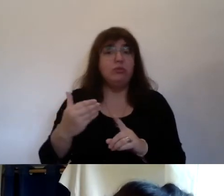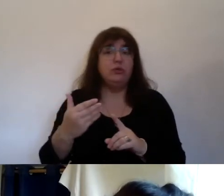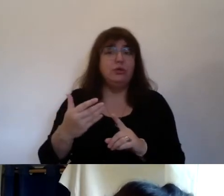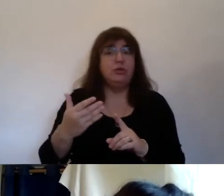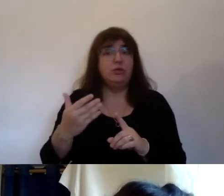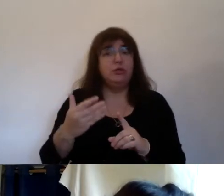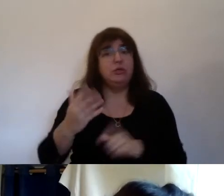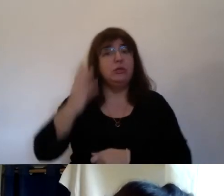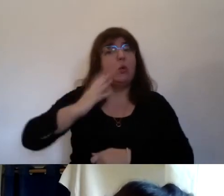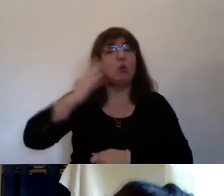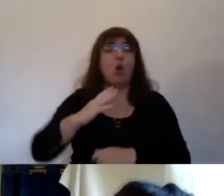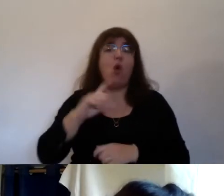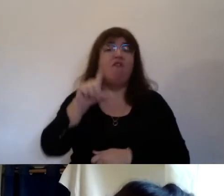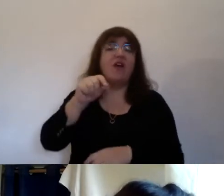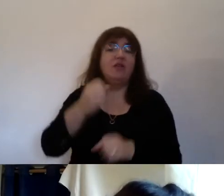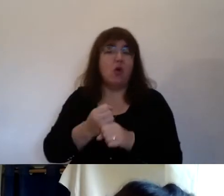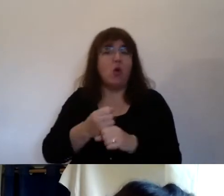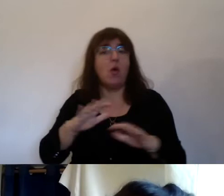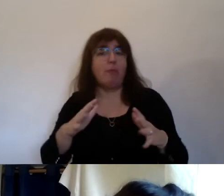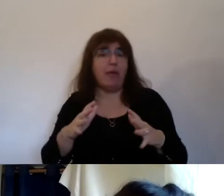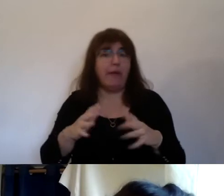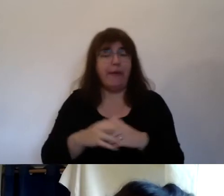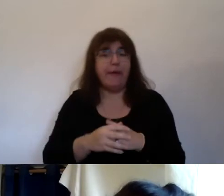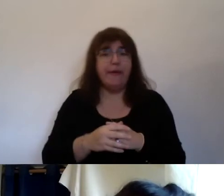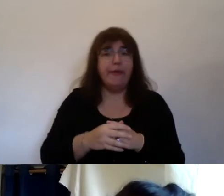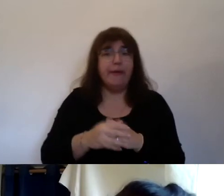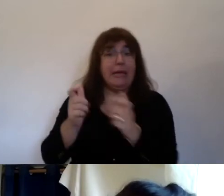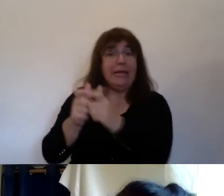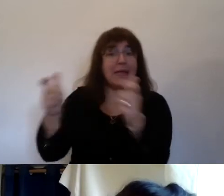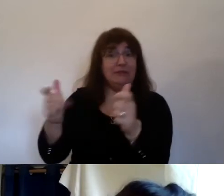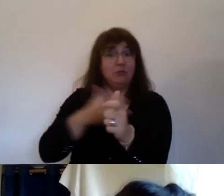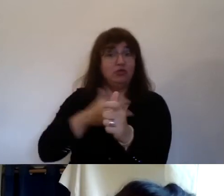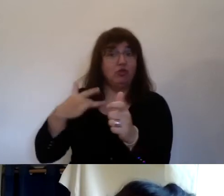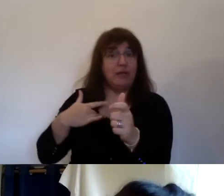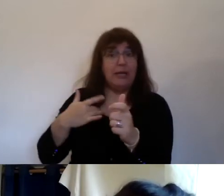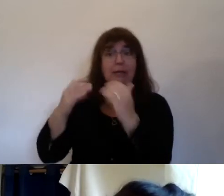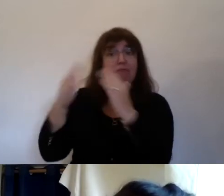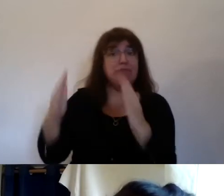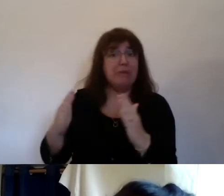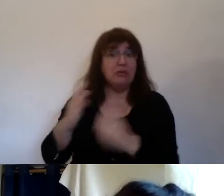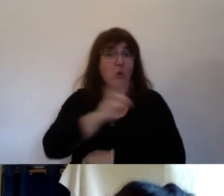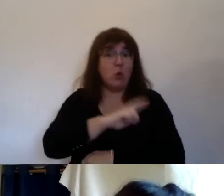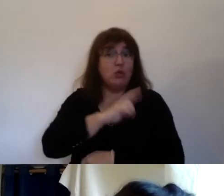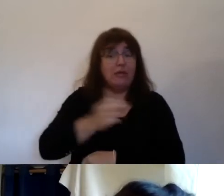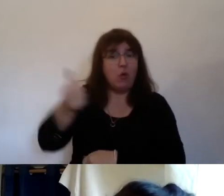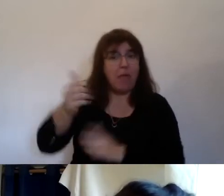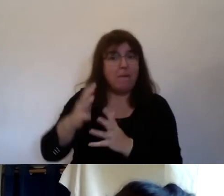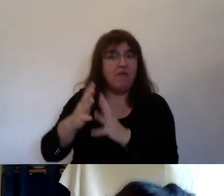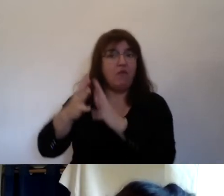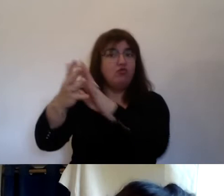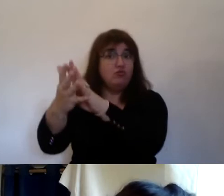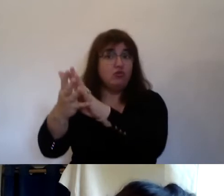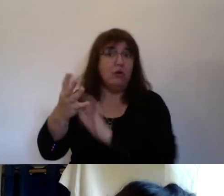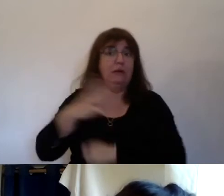assez longtemps, une vingtaine d'années, les établissements de santé ont évolué vers une prise en charge incluant une